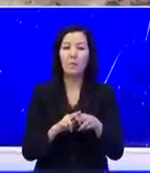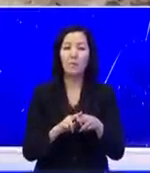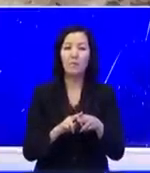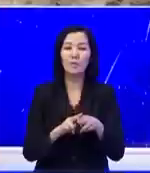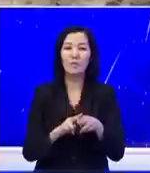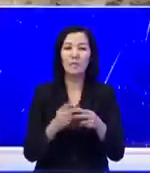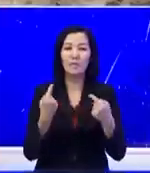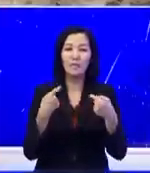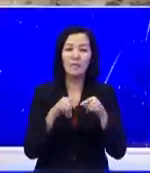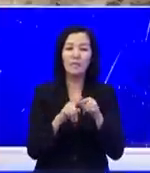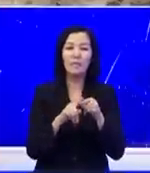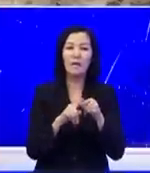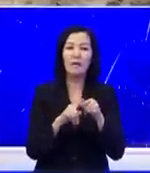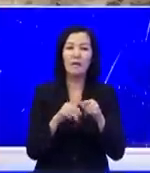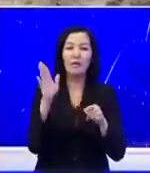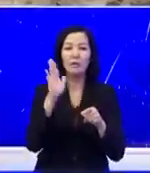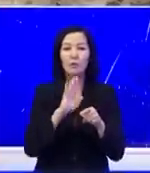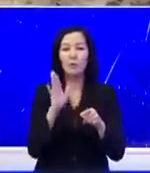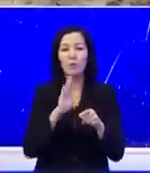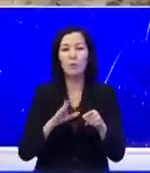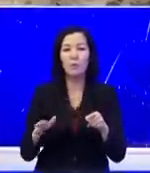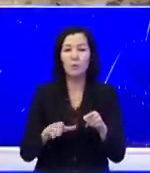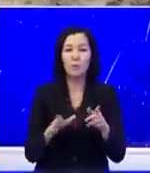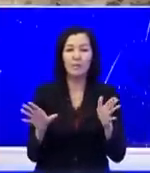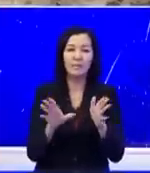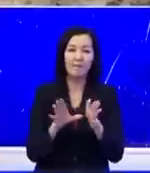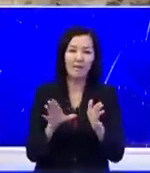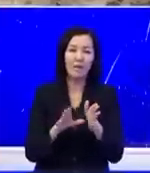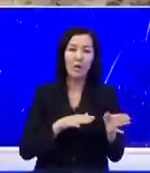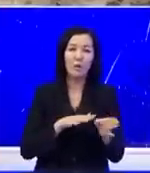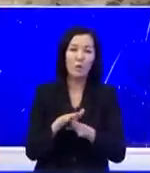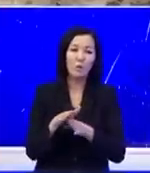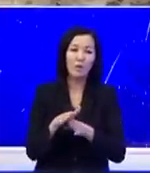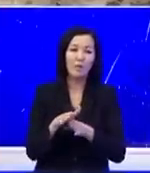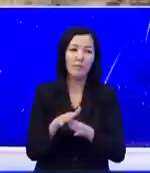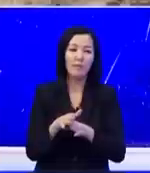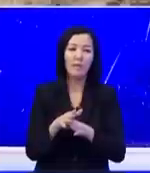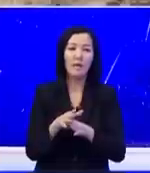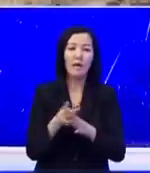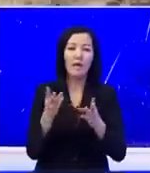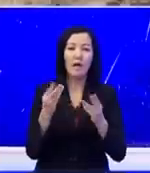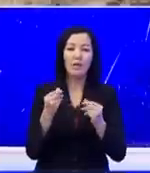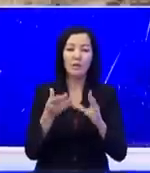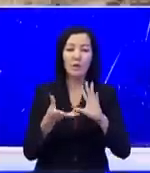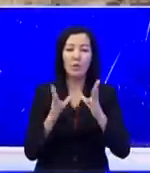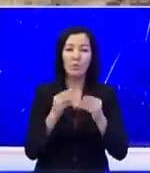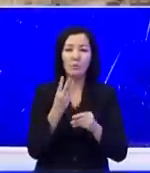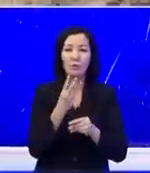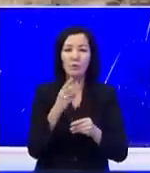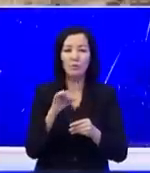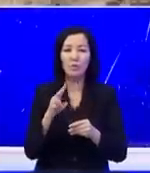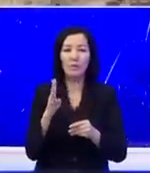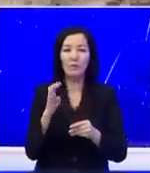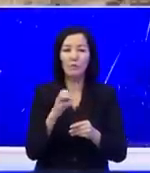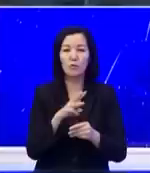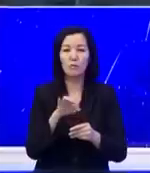инженерно-коммуникациялық жаңағы жүйелермен су, жол, свет толығымен бөлінген қаражаттың құны 3 миллиард 400 миллион